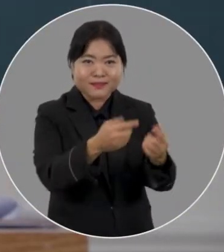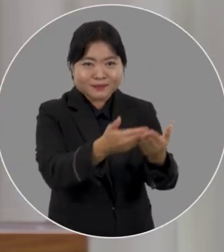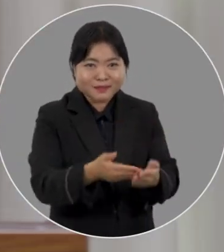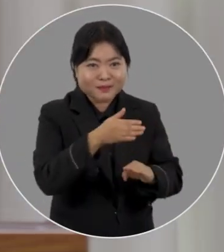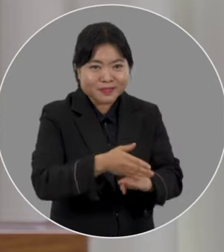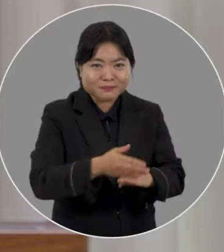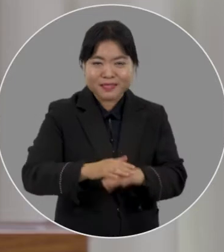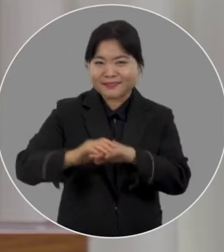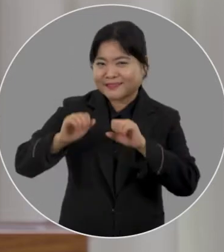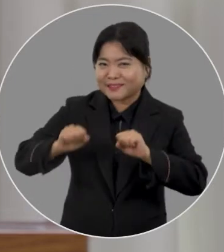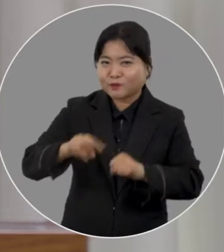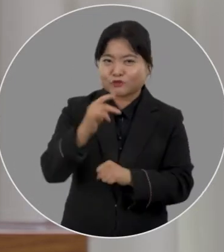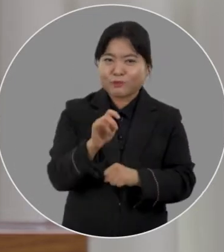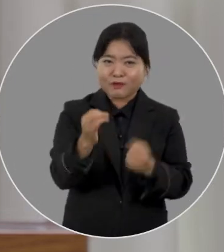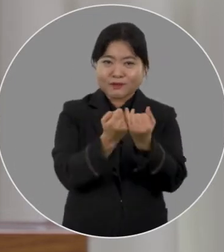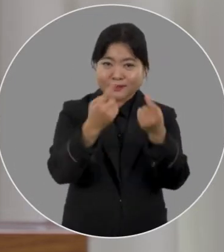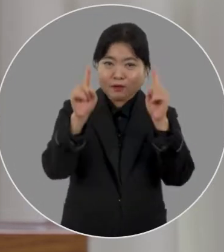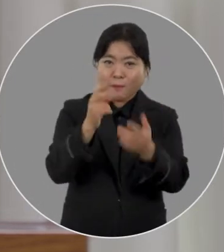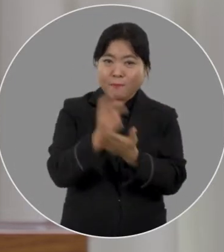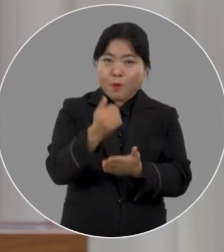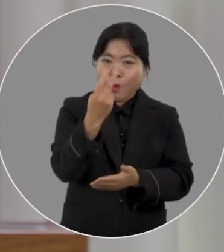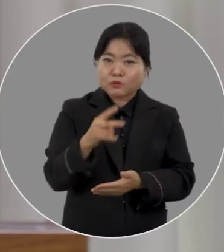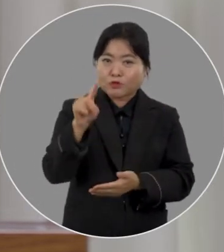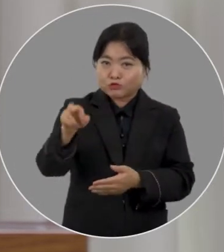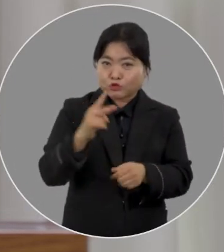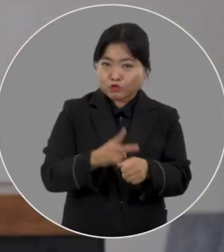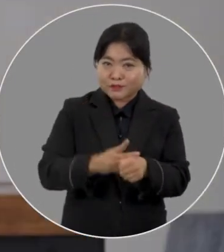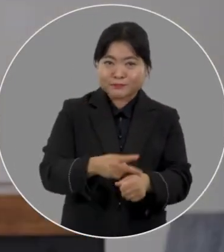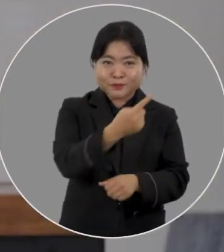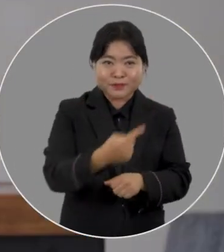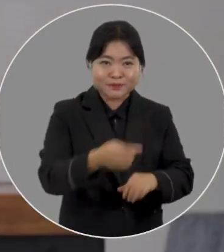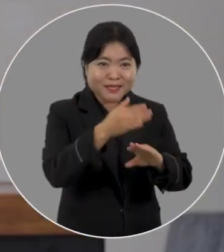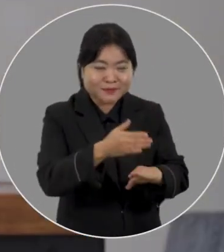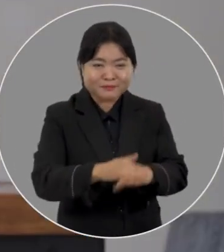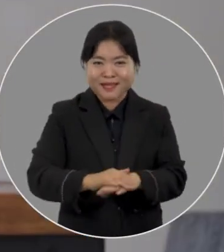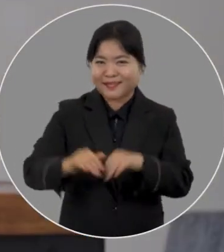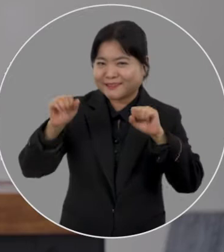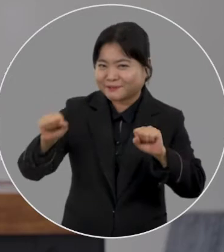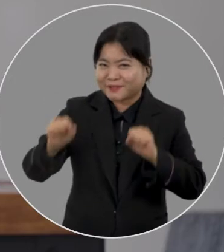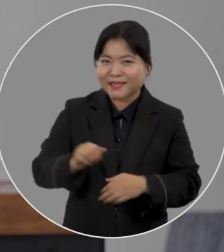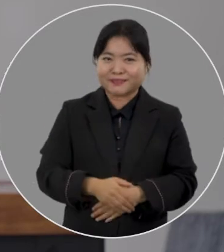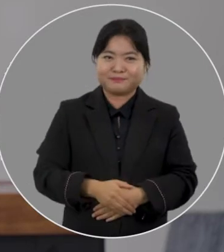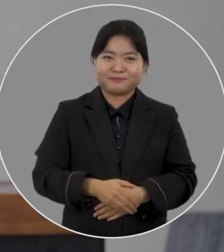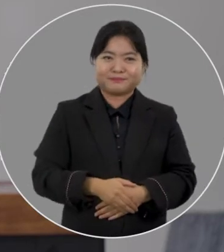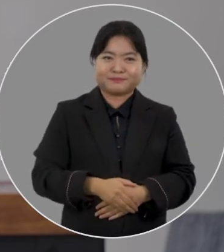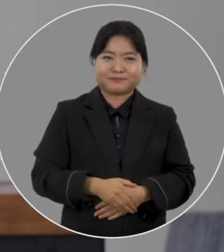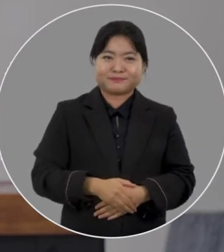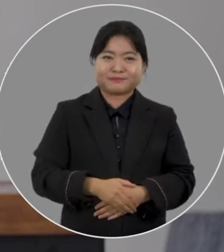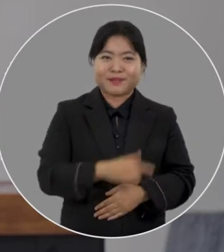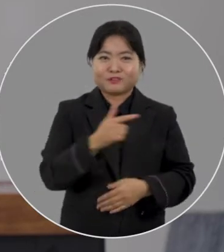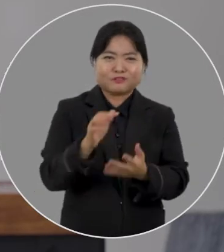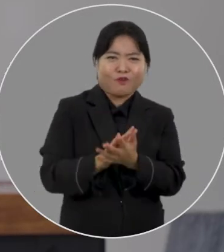안녕하세요. 자, 숙명여자대학교 법학부 홍성수 교수님 자리하셨습니다. 감사합니다. 예, 안녕하십니까. 네,